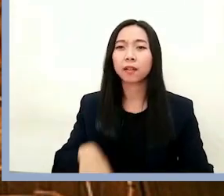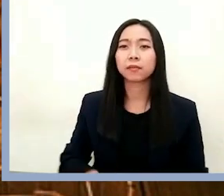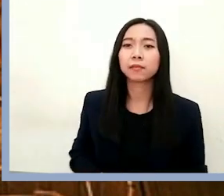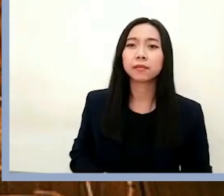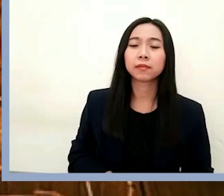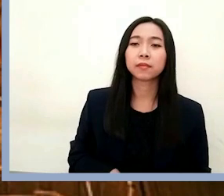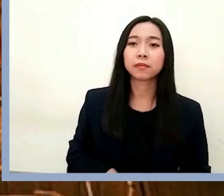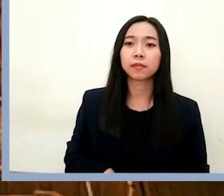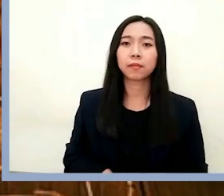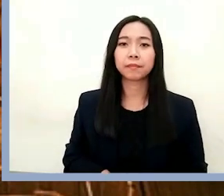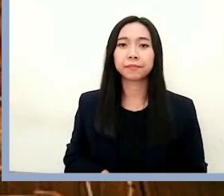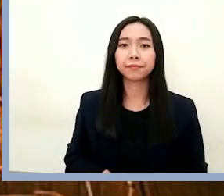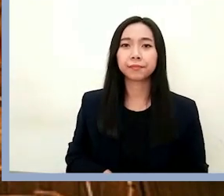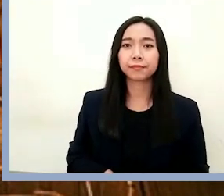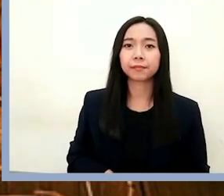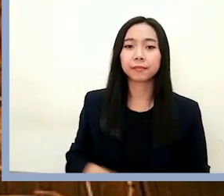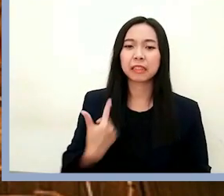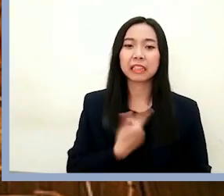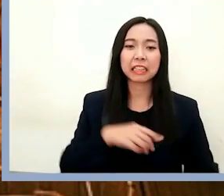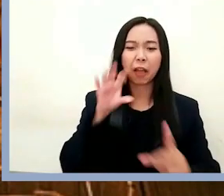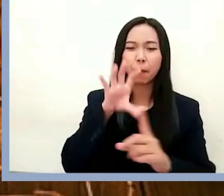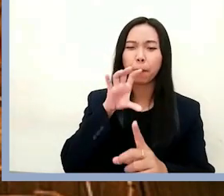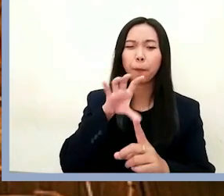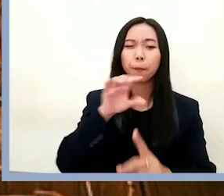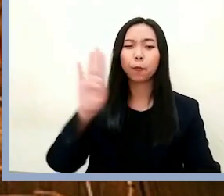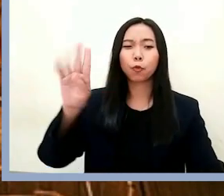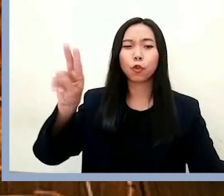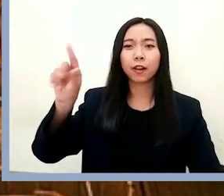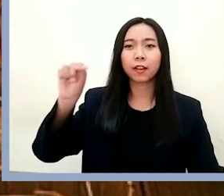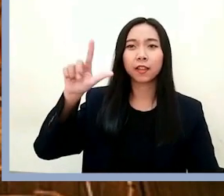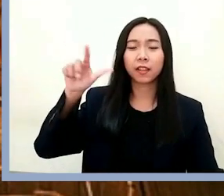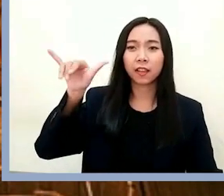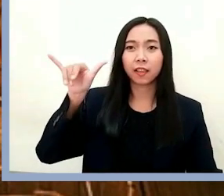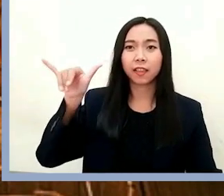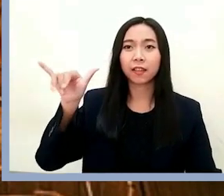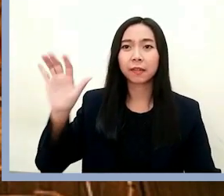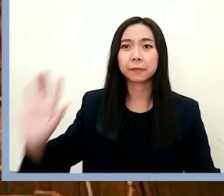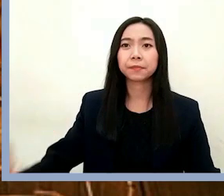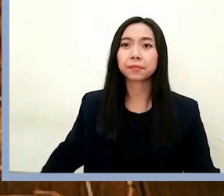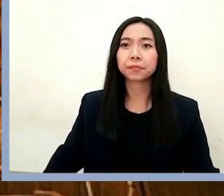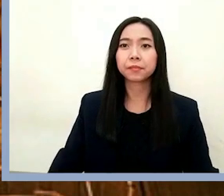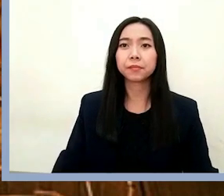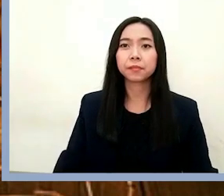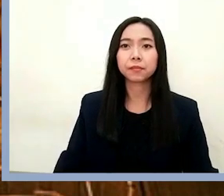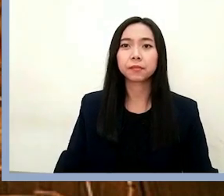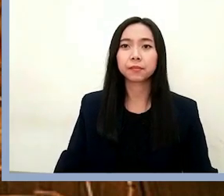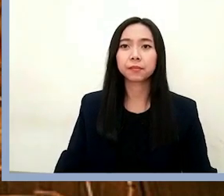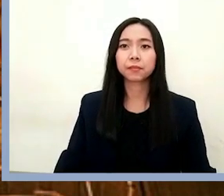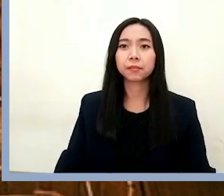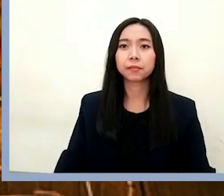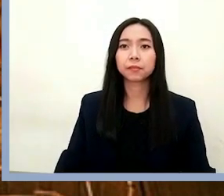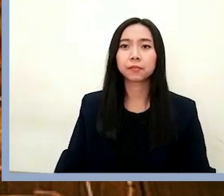Mantan preman atau seorang yang menjajah seks ya